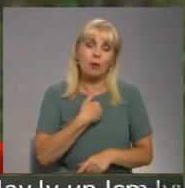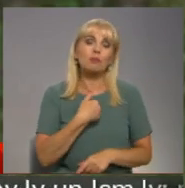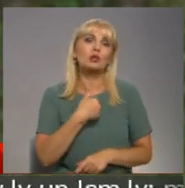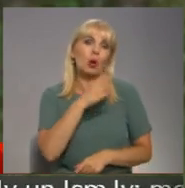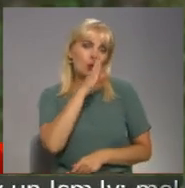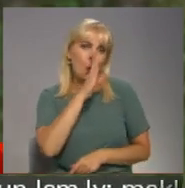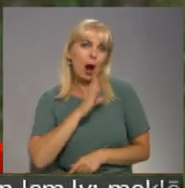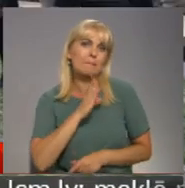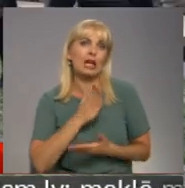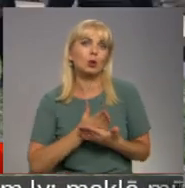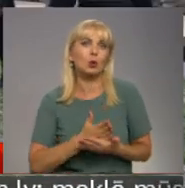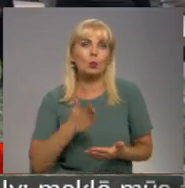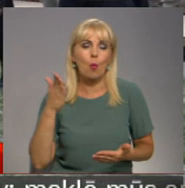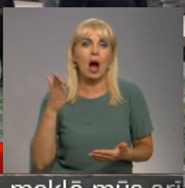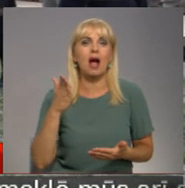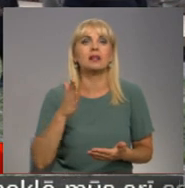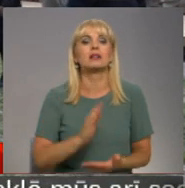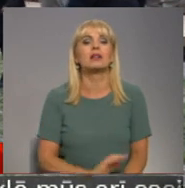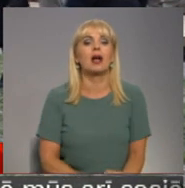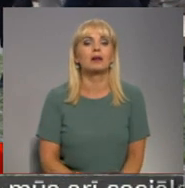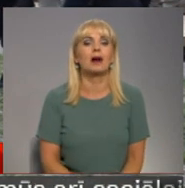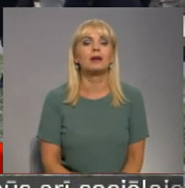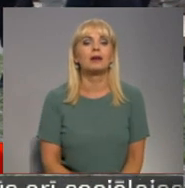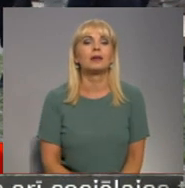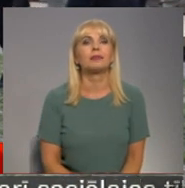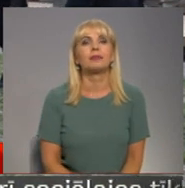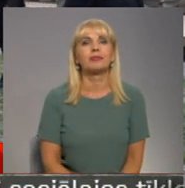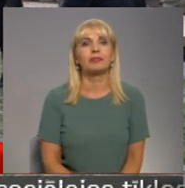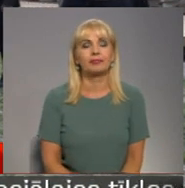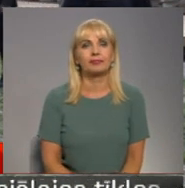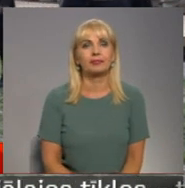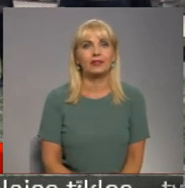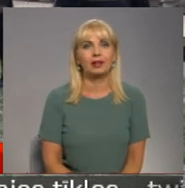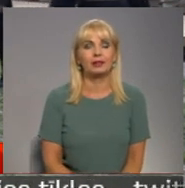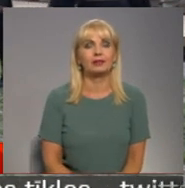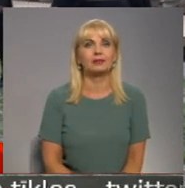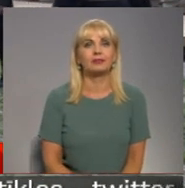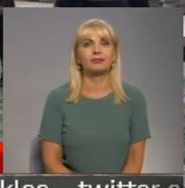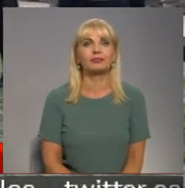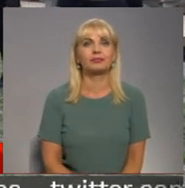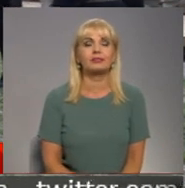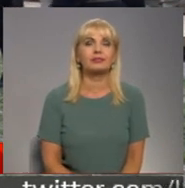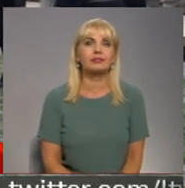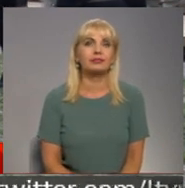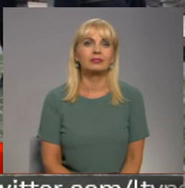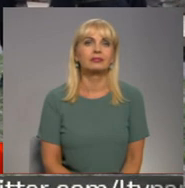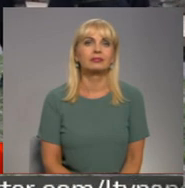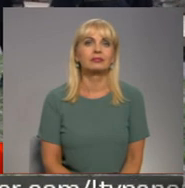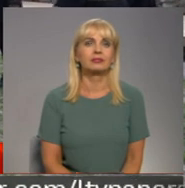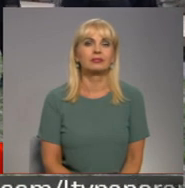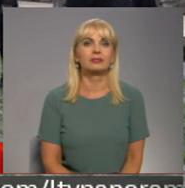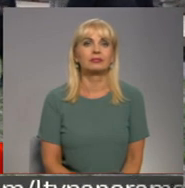nopietni. Simdus, simdus, hei, tu māte, man rocīnas no